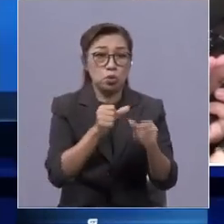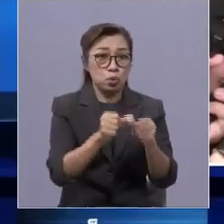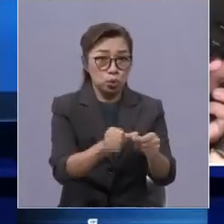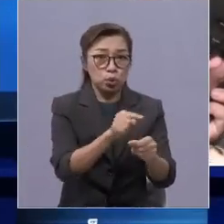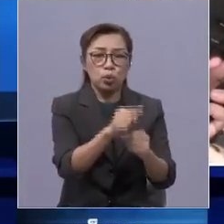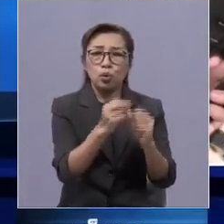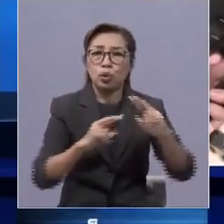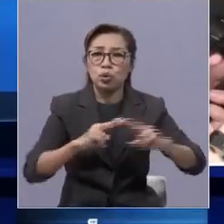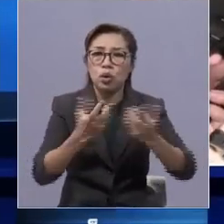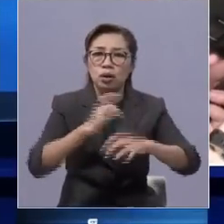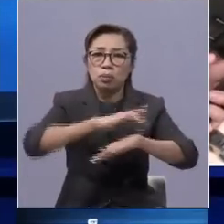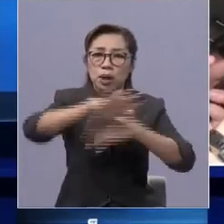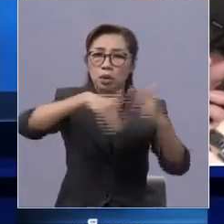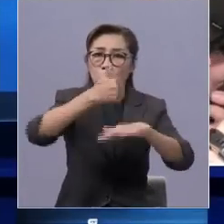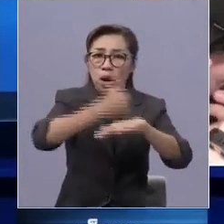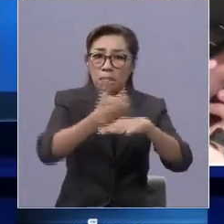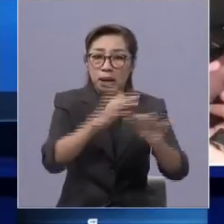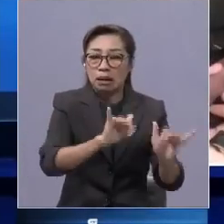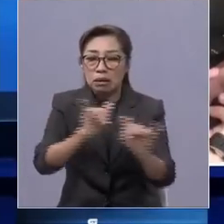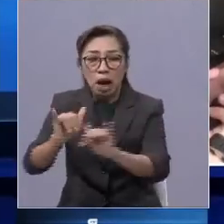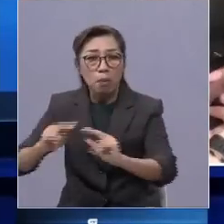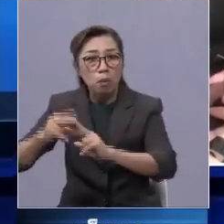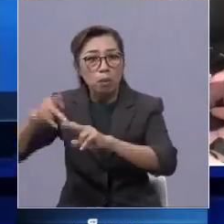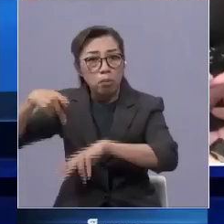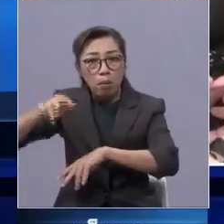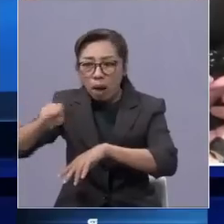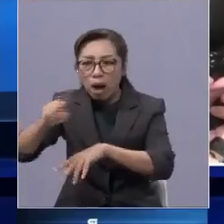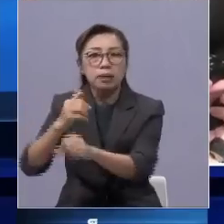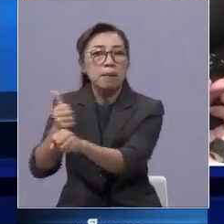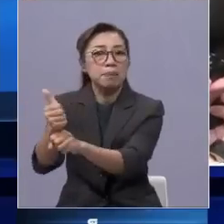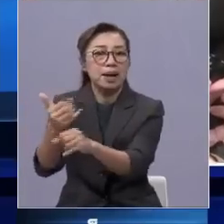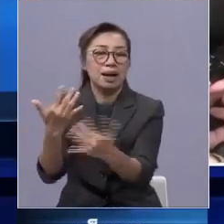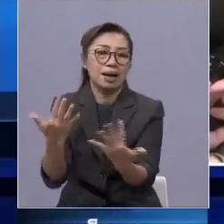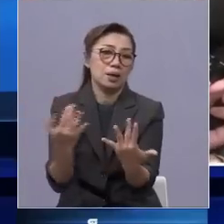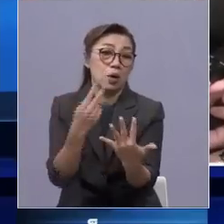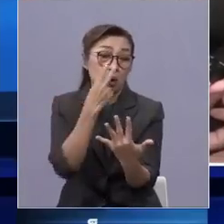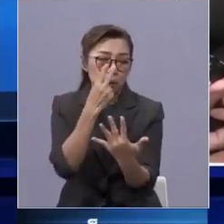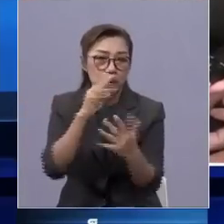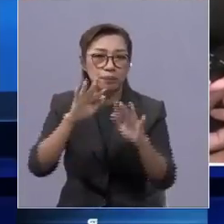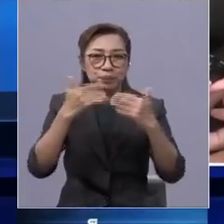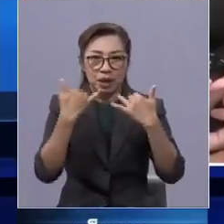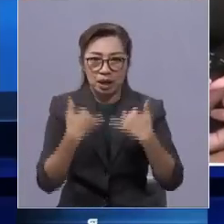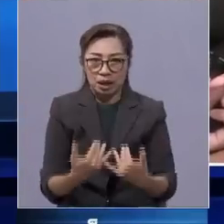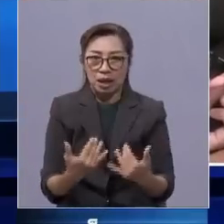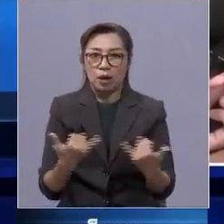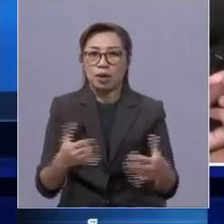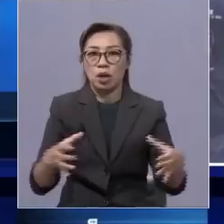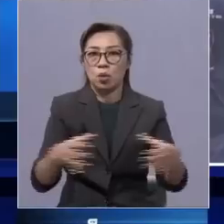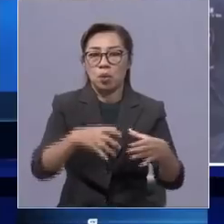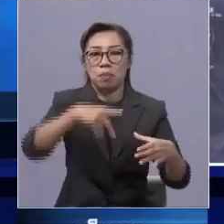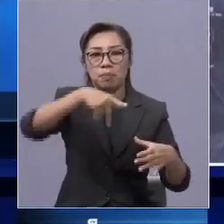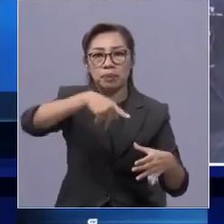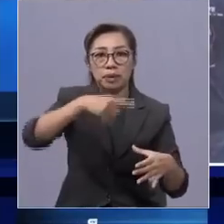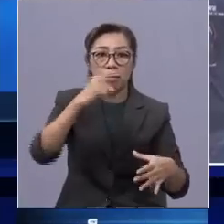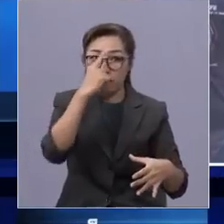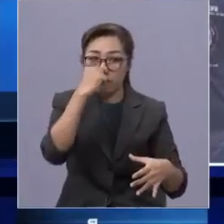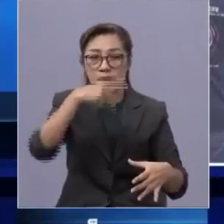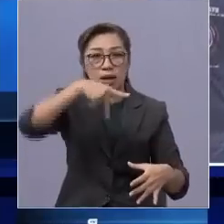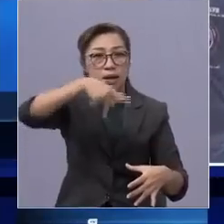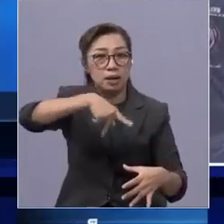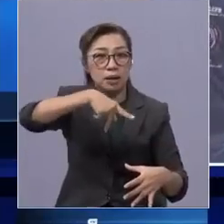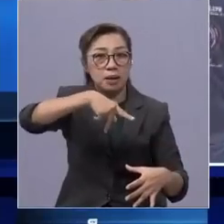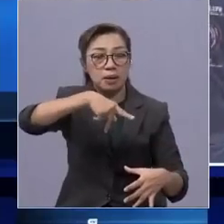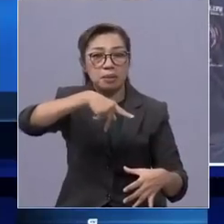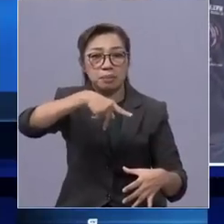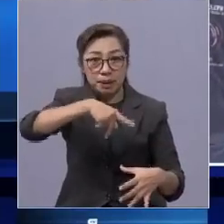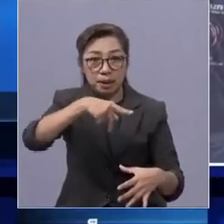วันนี้ก็มาให้เจอมาให้คุยแต่จะคุยหรือเปล่าต้องติดตามนะครับของขบวนการ P-Move ครับขบวนการภาคประชาสังค